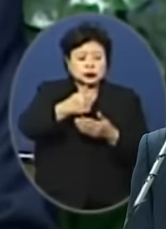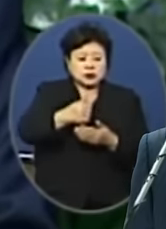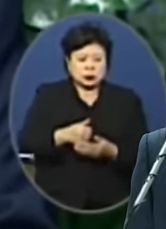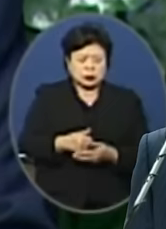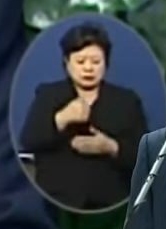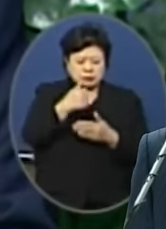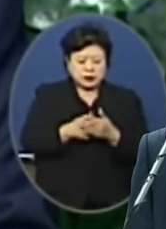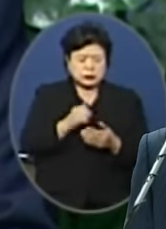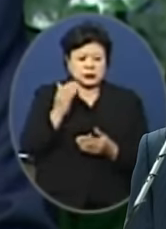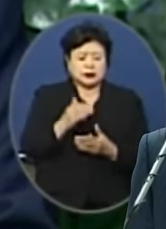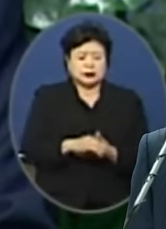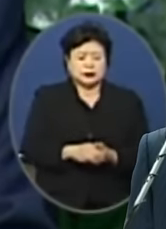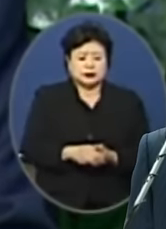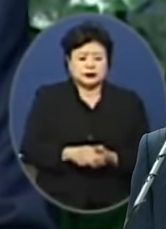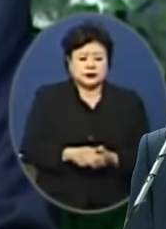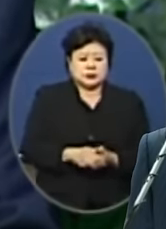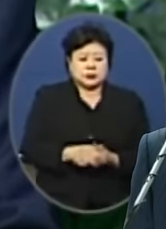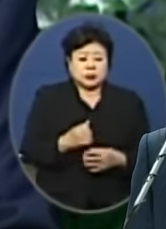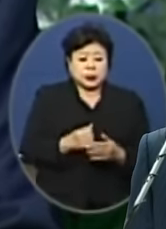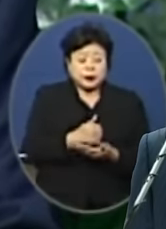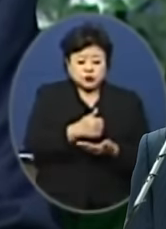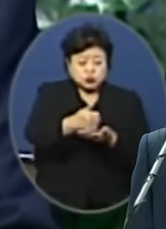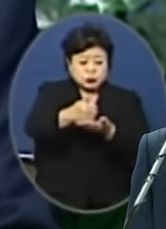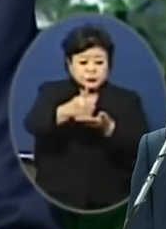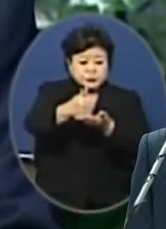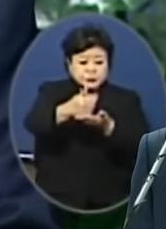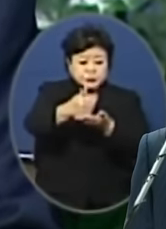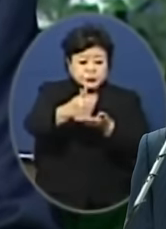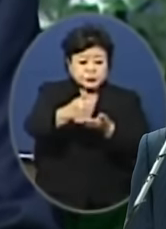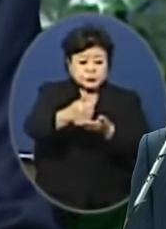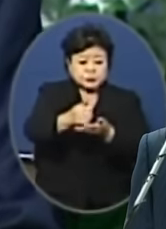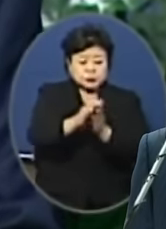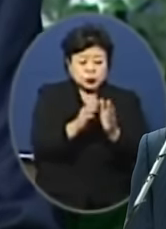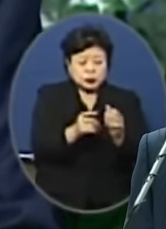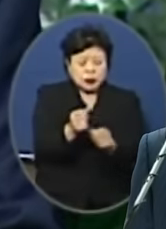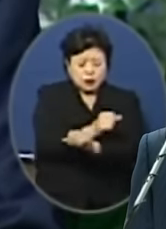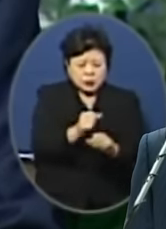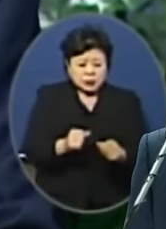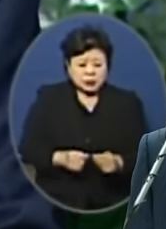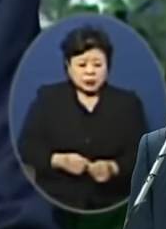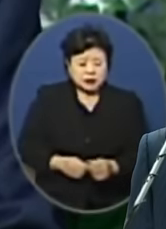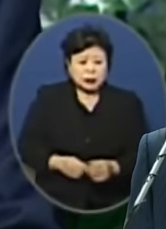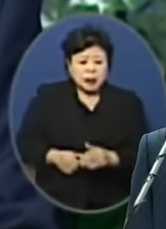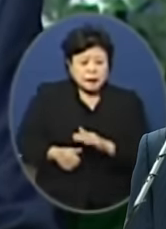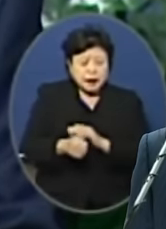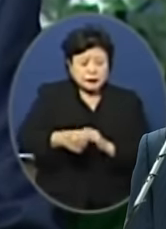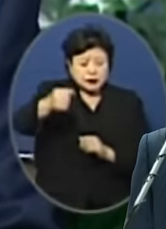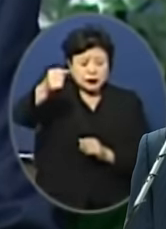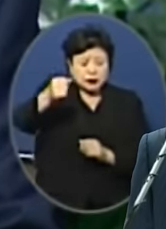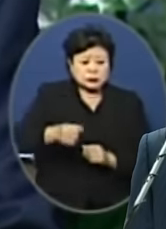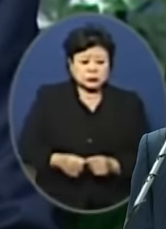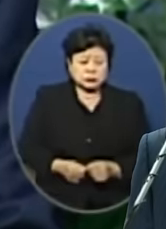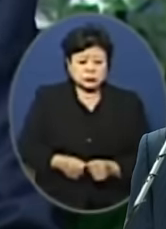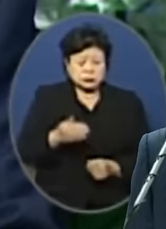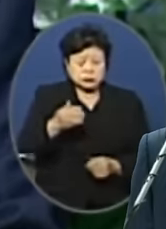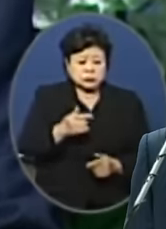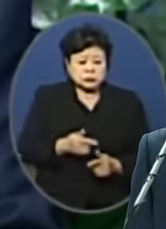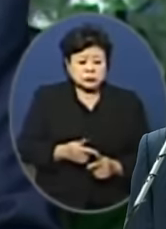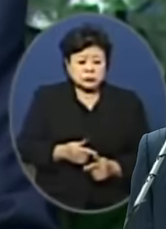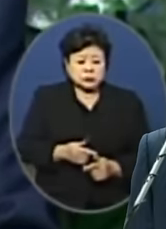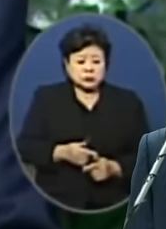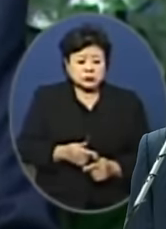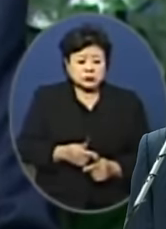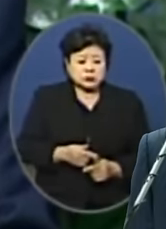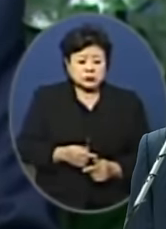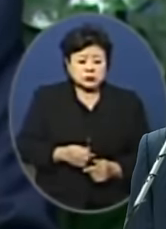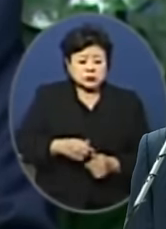통하는 것입니다. 그러므로 주님께서 모세가 광야에서 뱀을 든 것 같이 인자도 들려야 하리니 누구든지